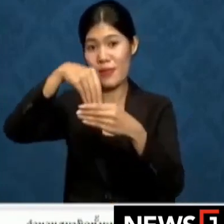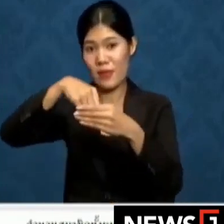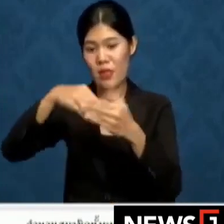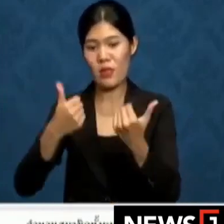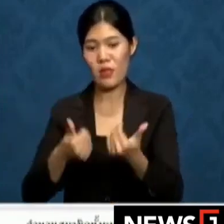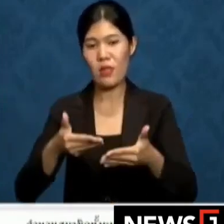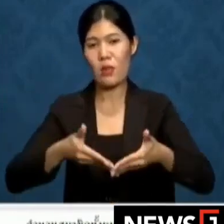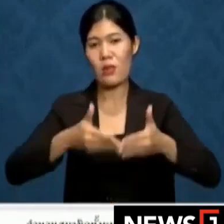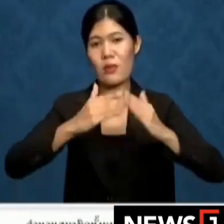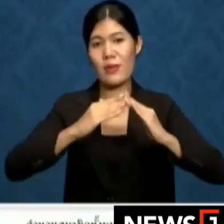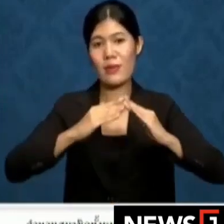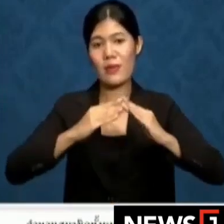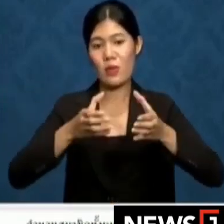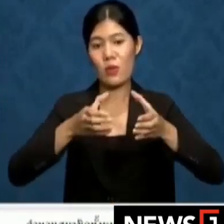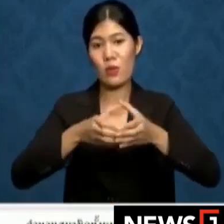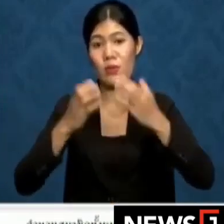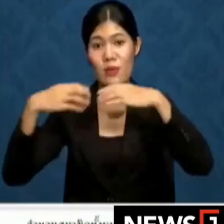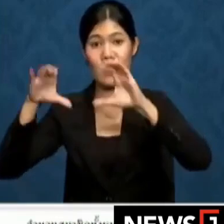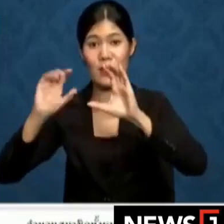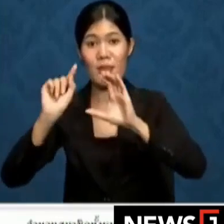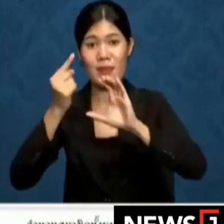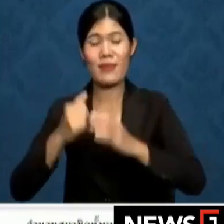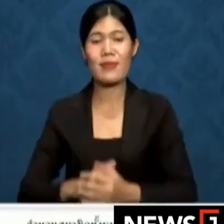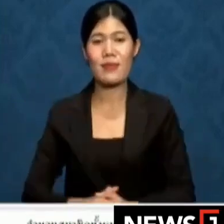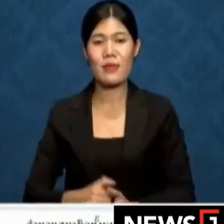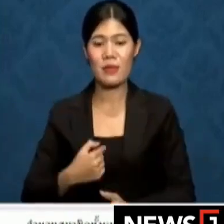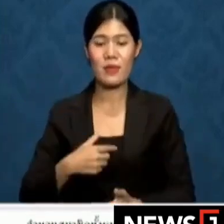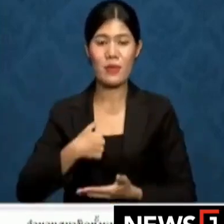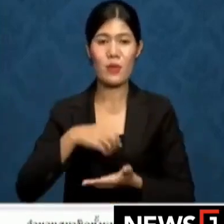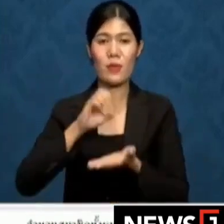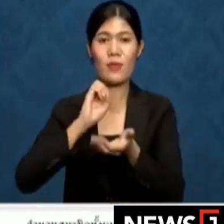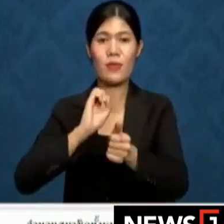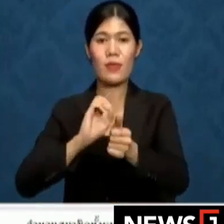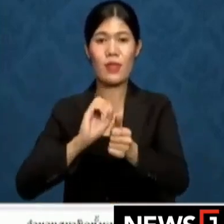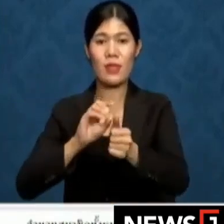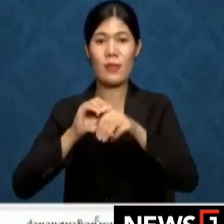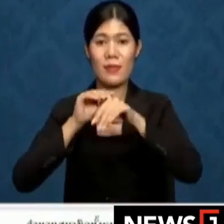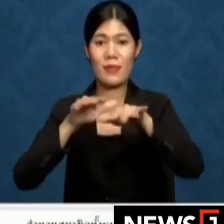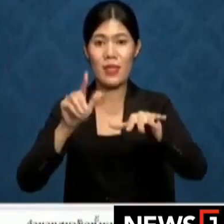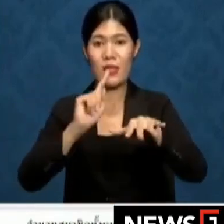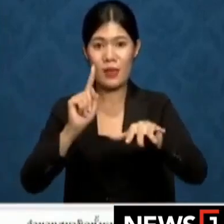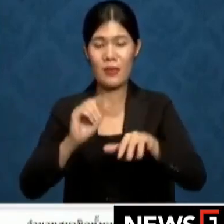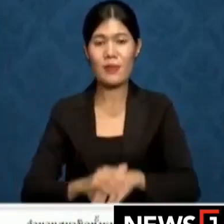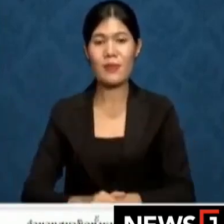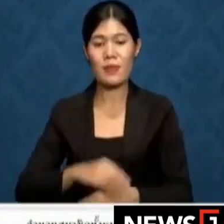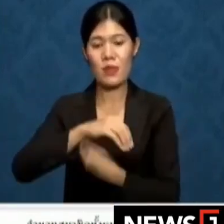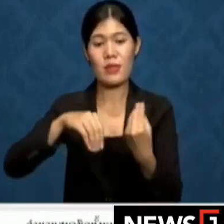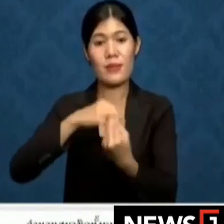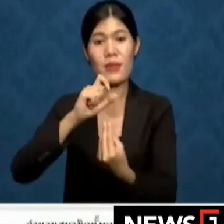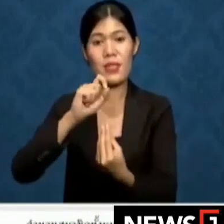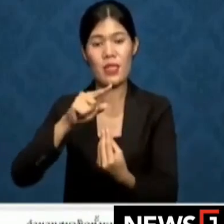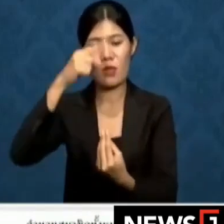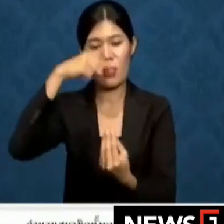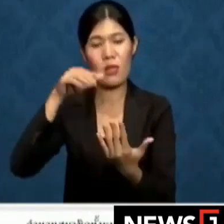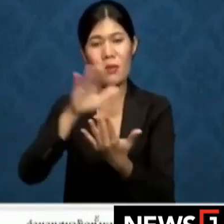ดอกเบี้ย 2.6แสนล้านบาทเพิ่มขึ้นจากก่อนเนี่ยนะฮะปีก่อนก็คือประมาณ 30,000ล้านบาทด้วยกัน